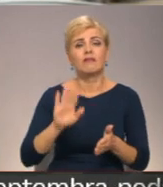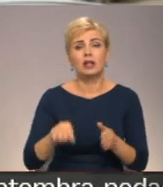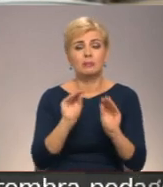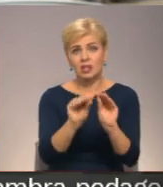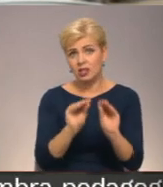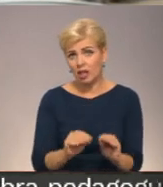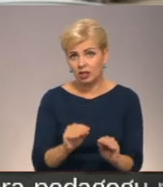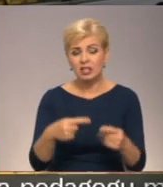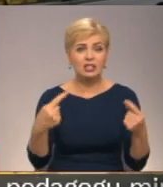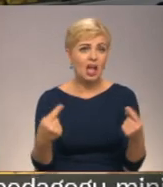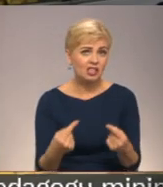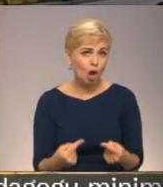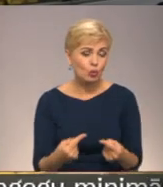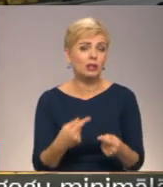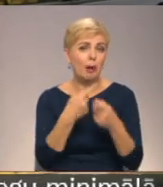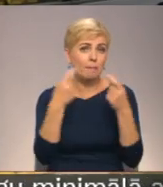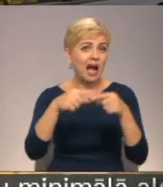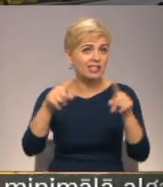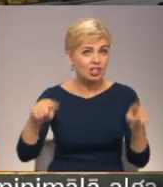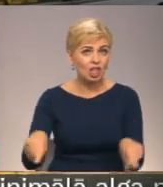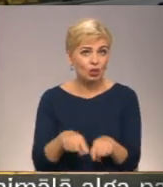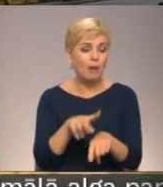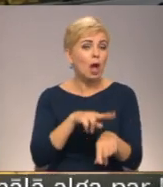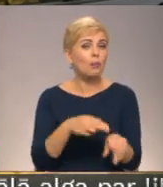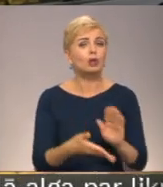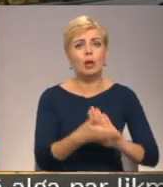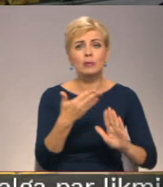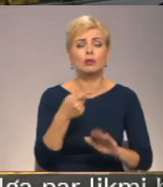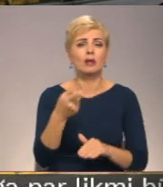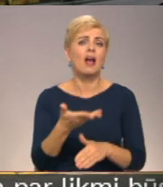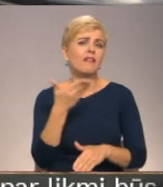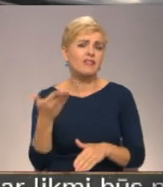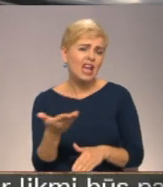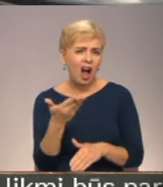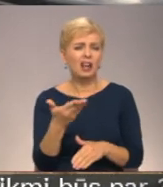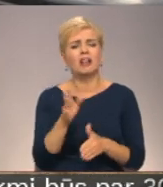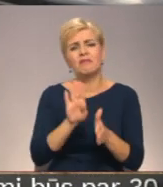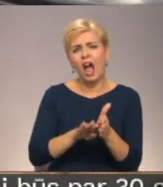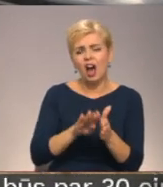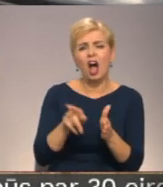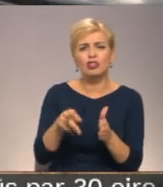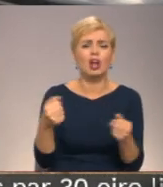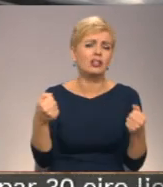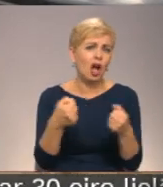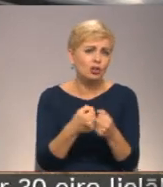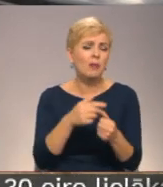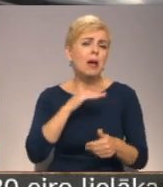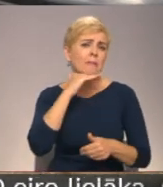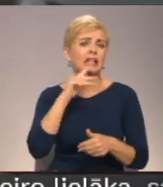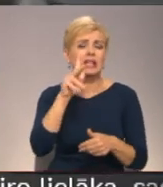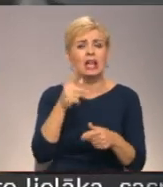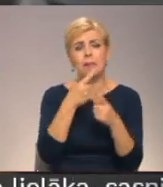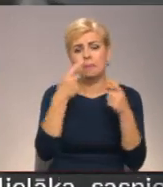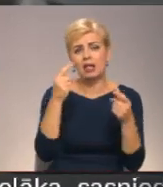sastādīt saskaņoto paziņojumu. Policija uzsver, ka izsaukumi uz viegliem ceļu satiksmes negadījumiem, kur pietiktu ar saskaņotā